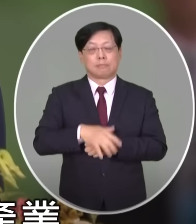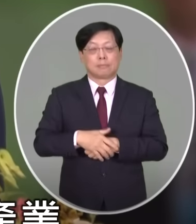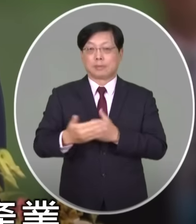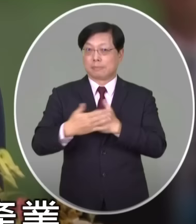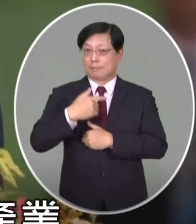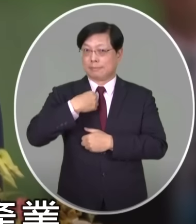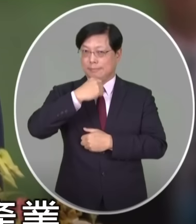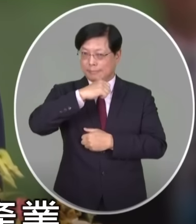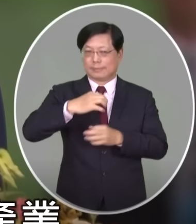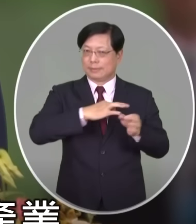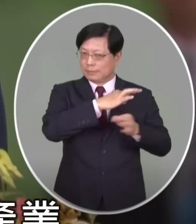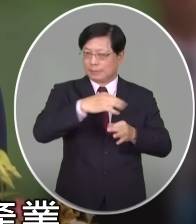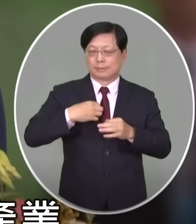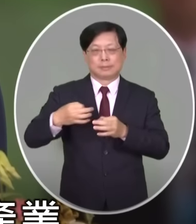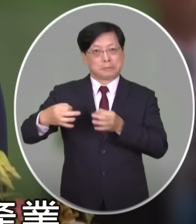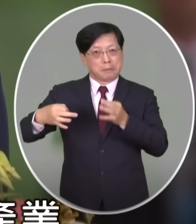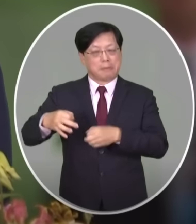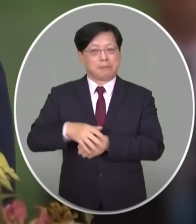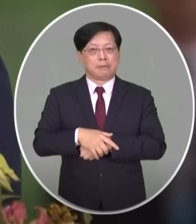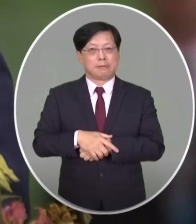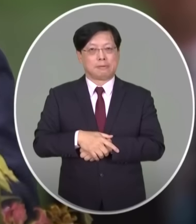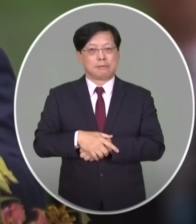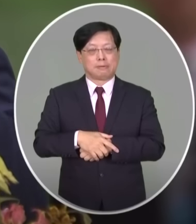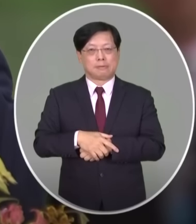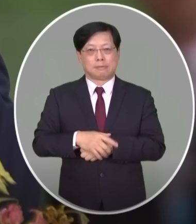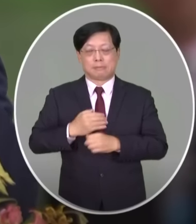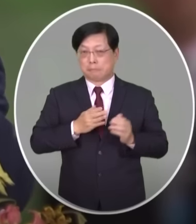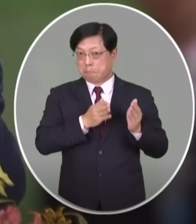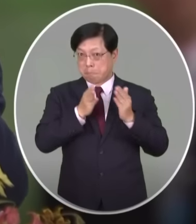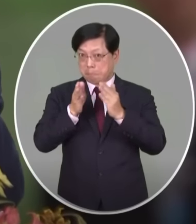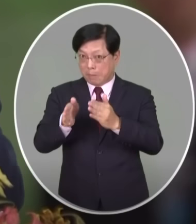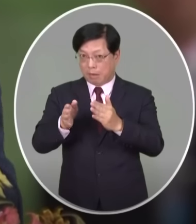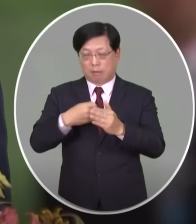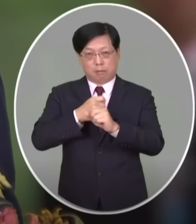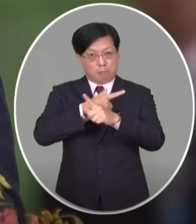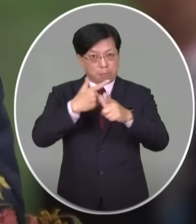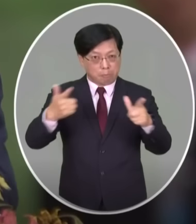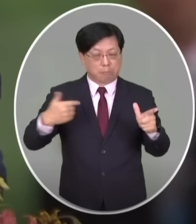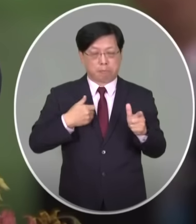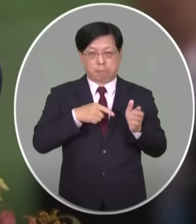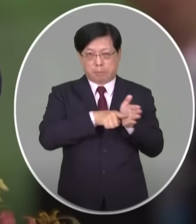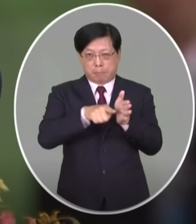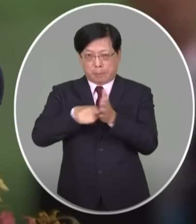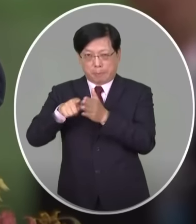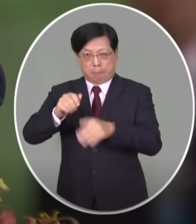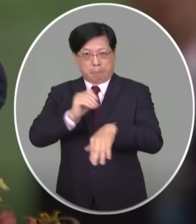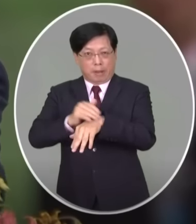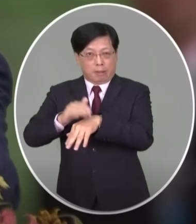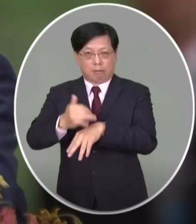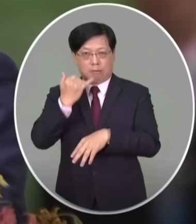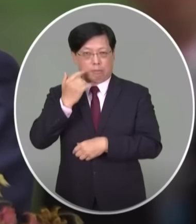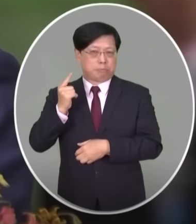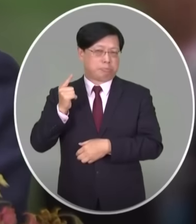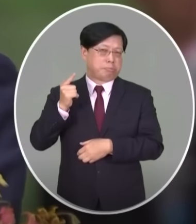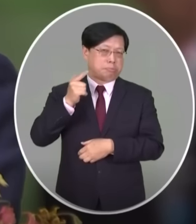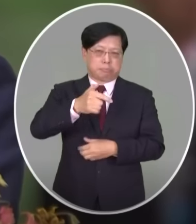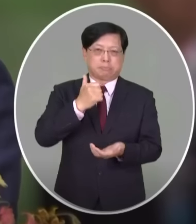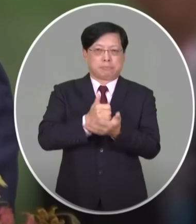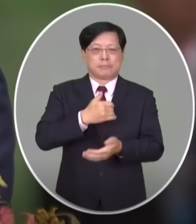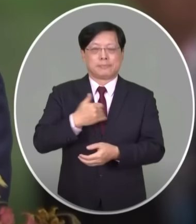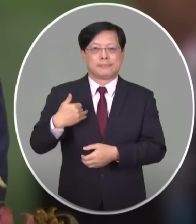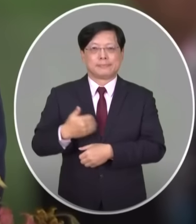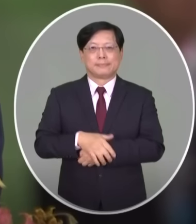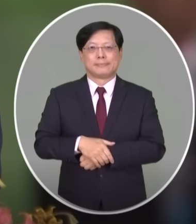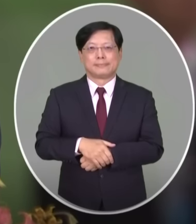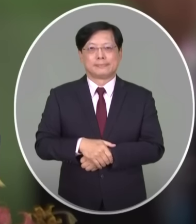经济与产业往更多面向发展， 无远弗届。